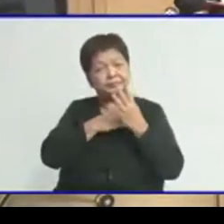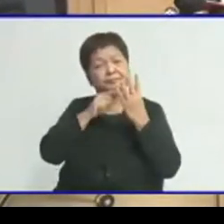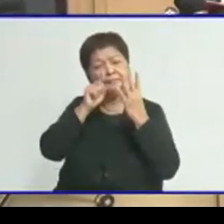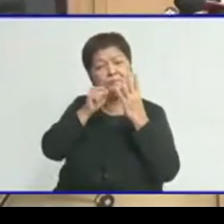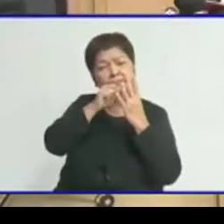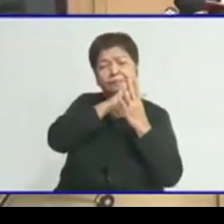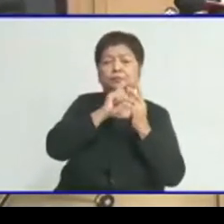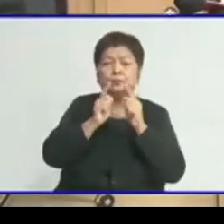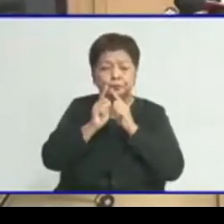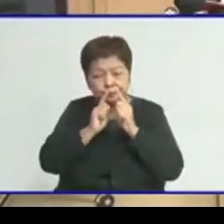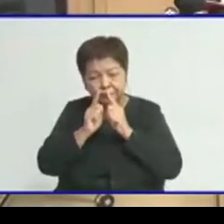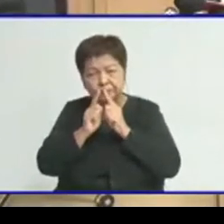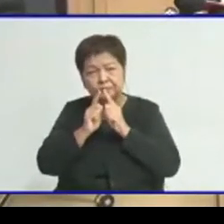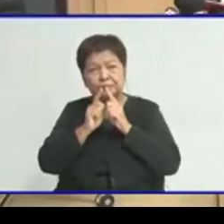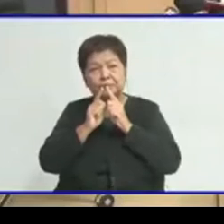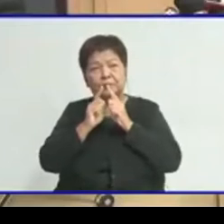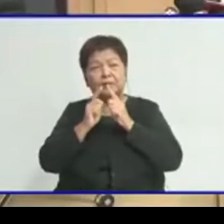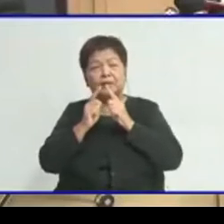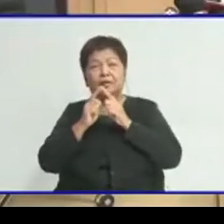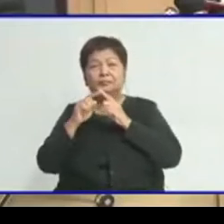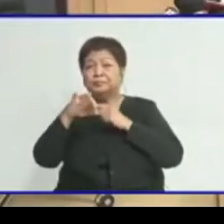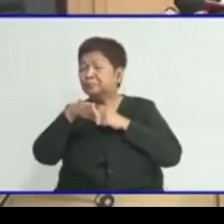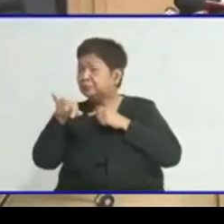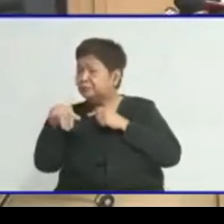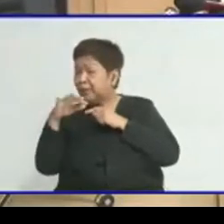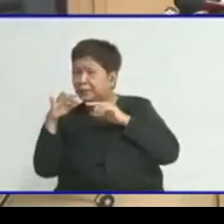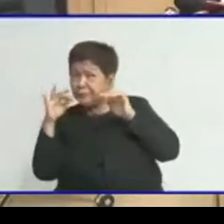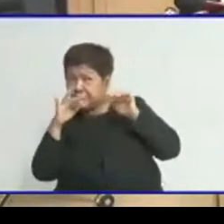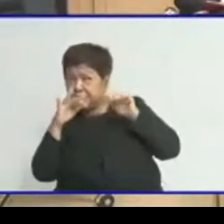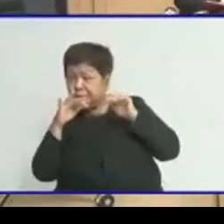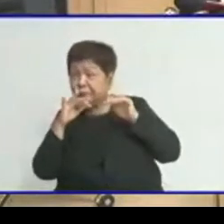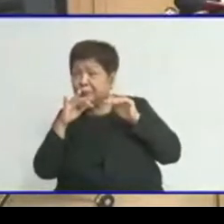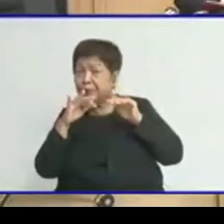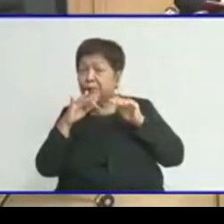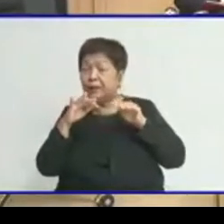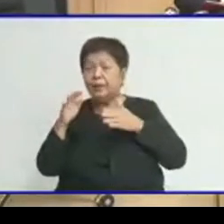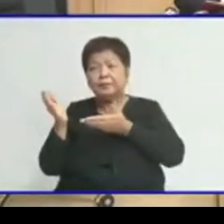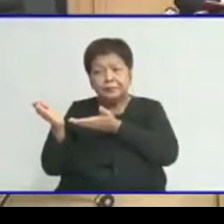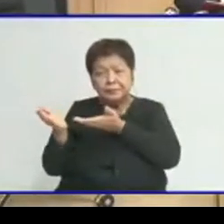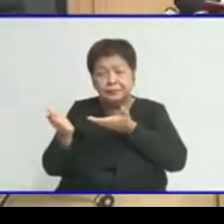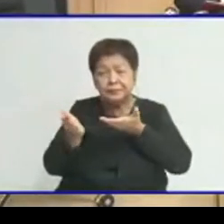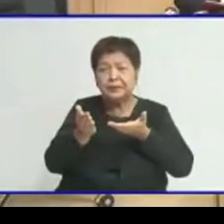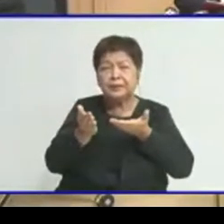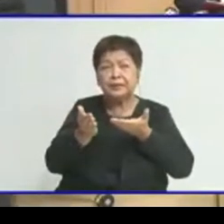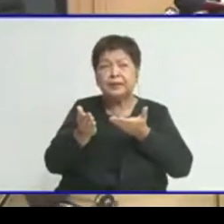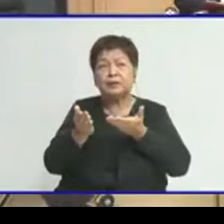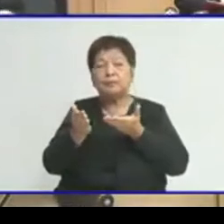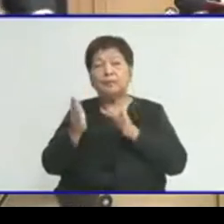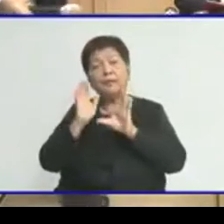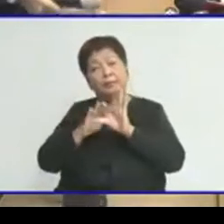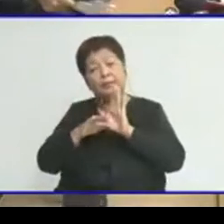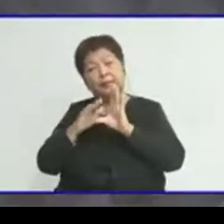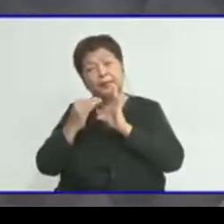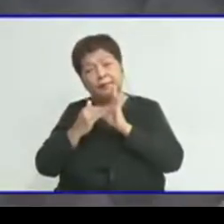งคนที่ดูอยู่ก็สามารถเข้ามามีส่วนร่วมในช่วงท้ายของเ